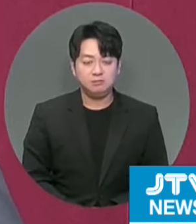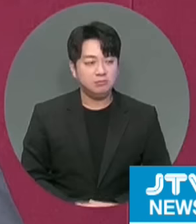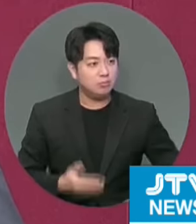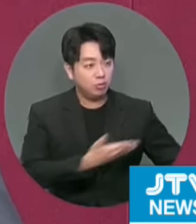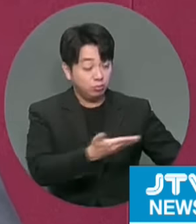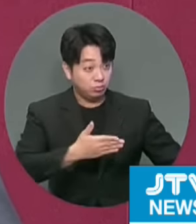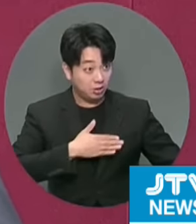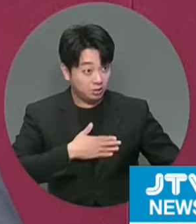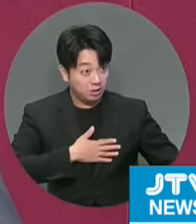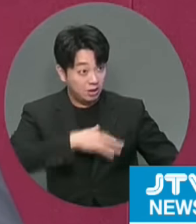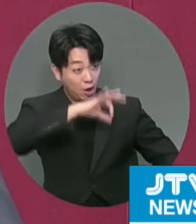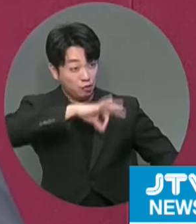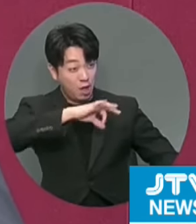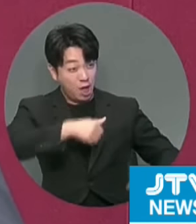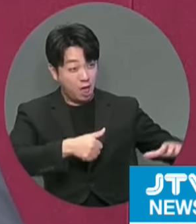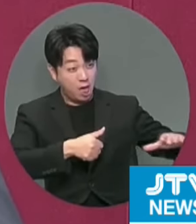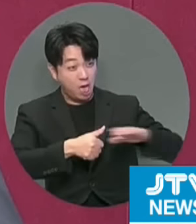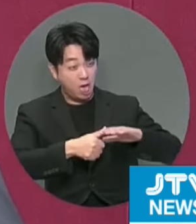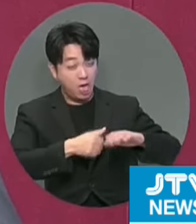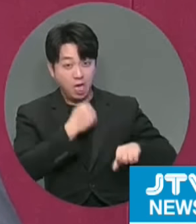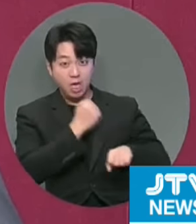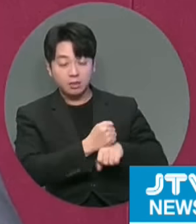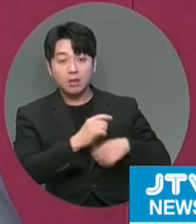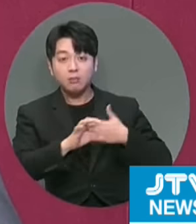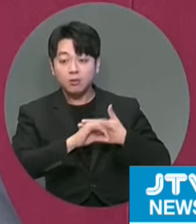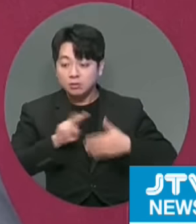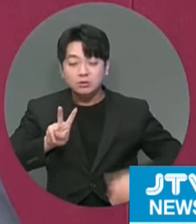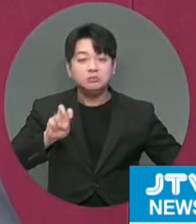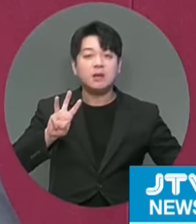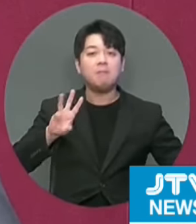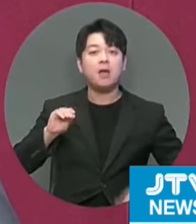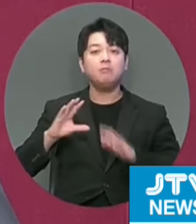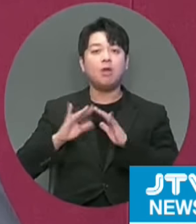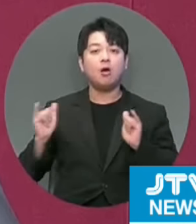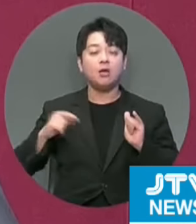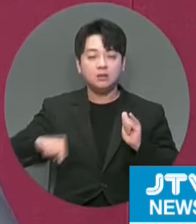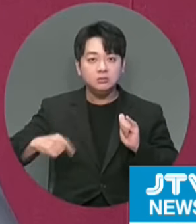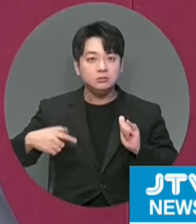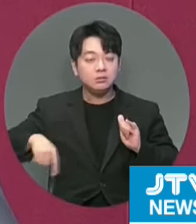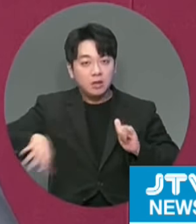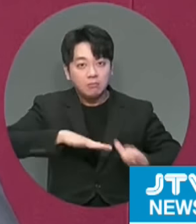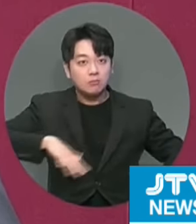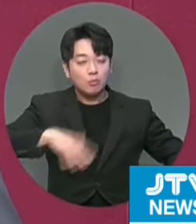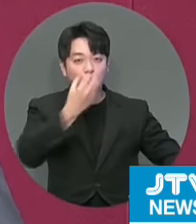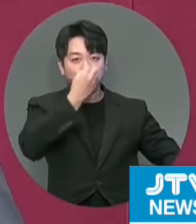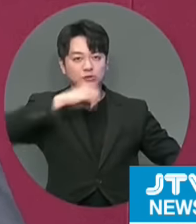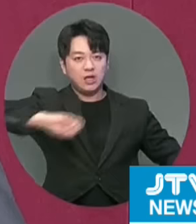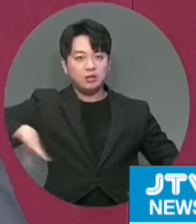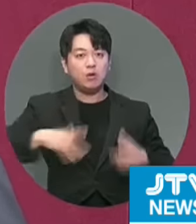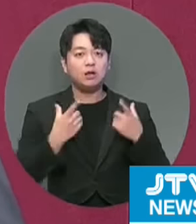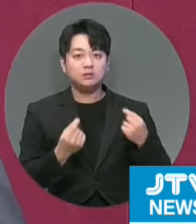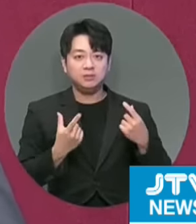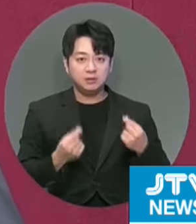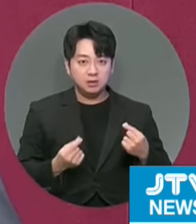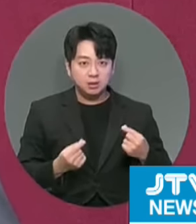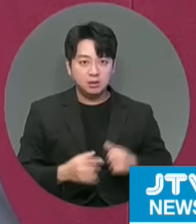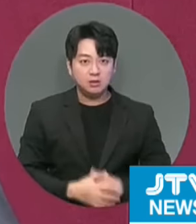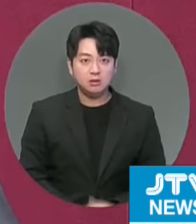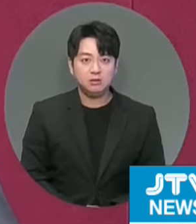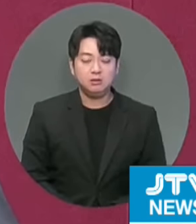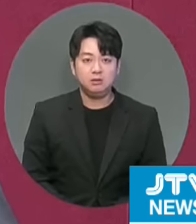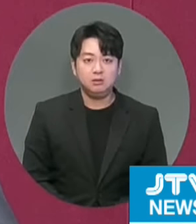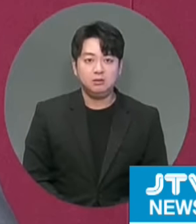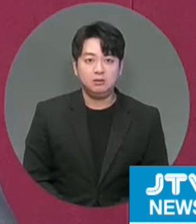가한다면 최소한 23만 명의 유권자들을 농락하는 겁니다. 자세 똑바로 하고 들으세요.